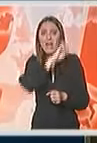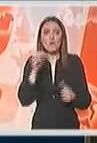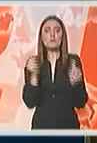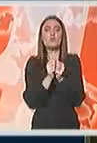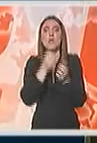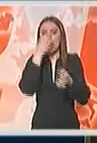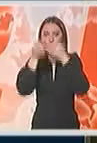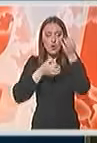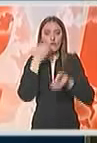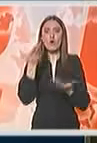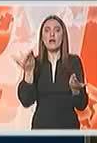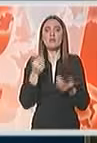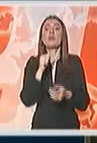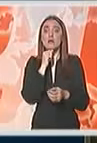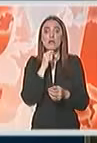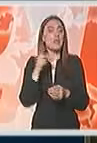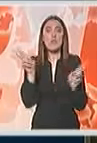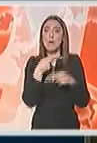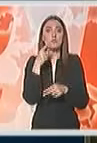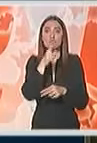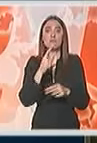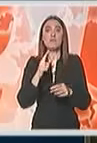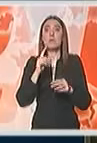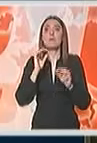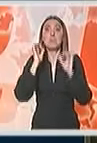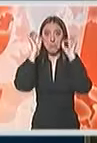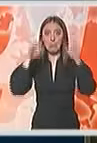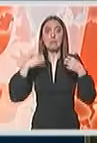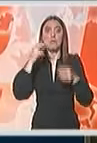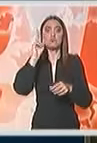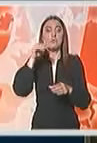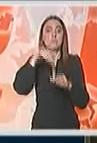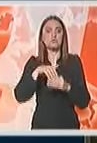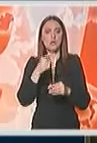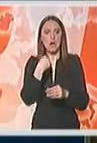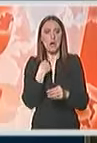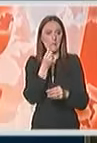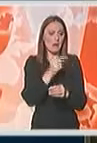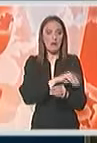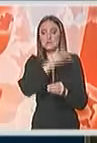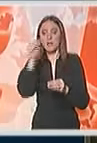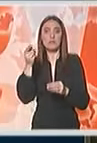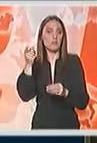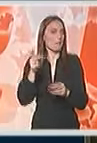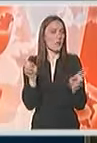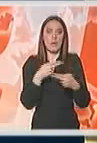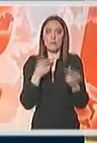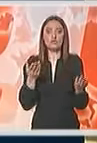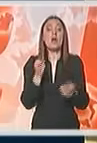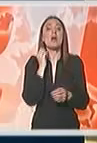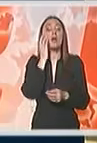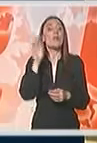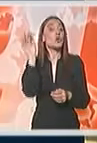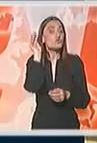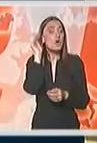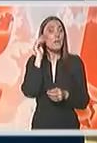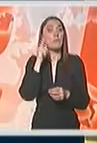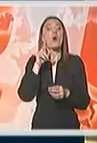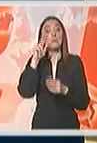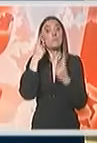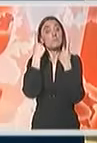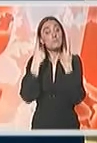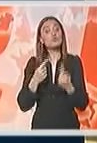proverava auditora i tako dalje. Dakle, ne možete vi preko noći sad da kažete, ja sad umjesto vamo staviću pare tamo. Dobro, ali kada čujemo da postoji